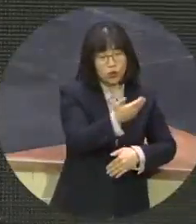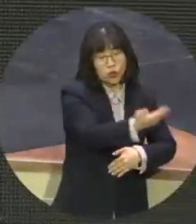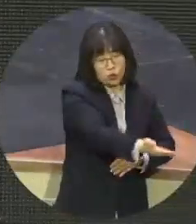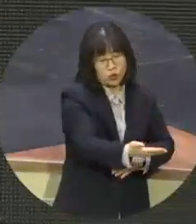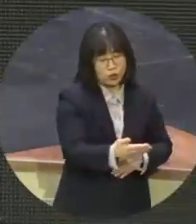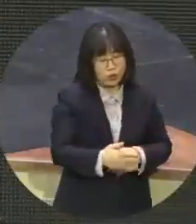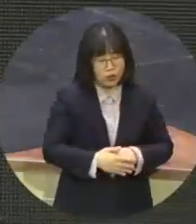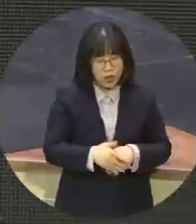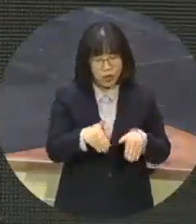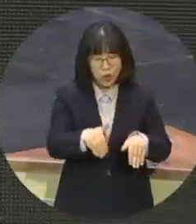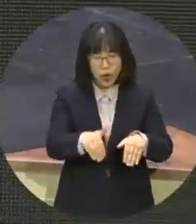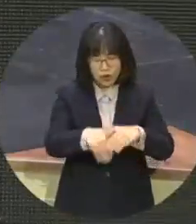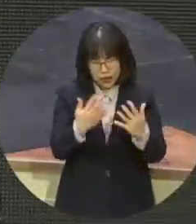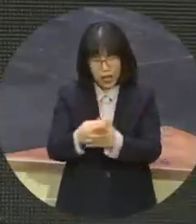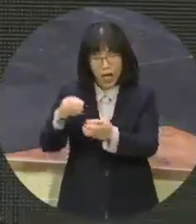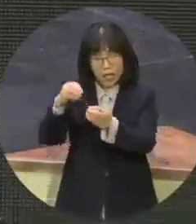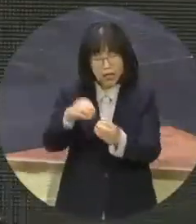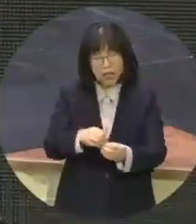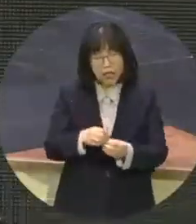딱 하나만 선택할 수 있다.